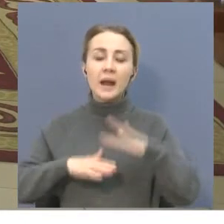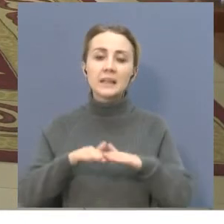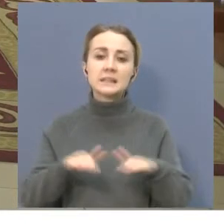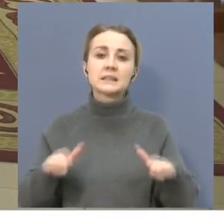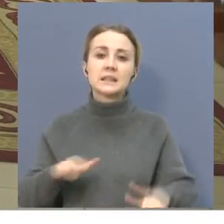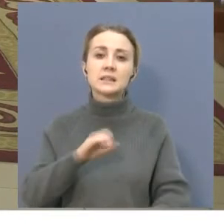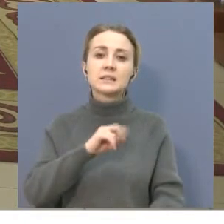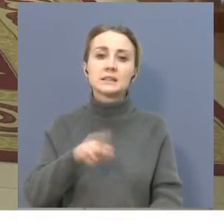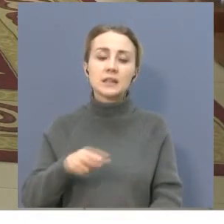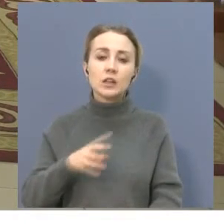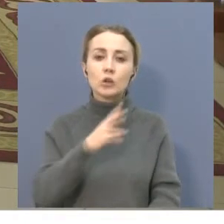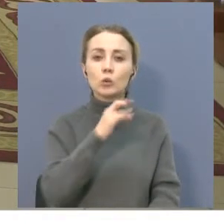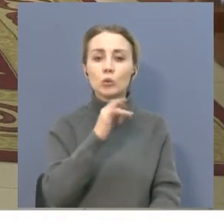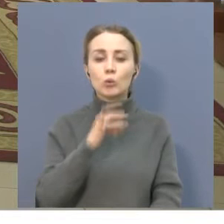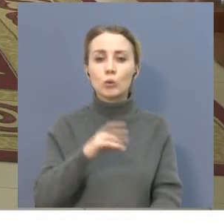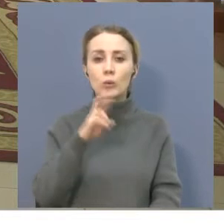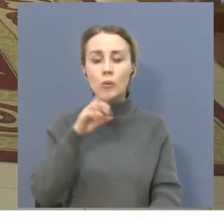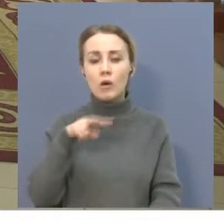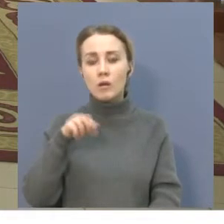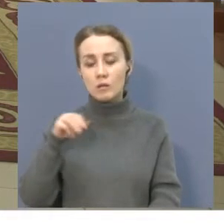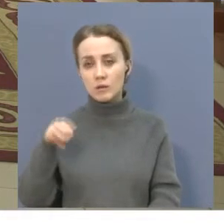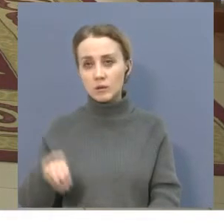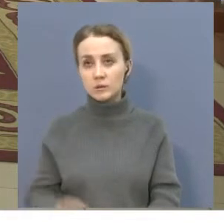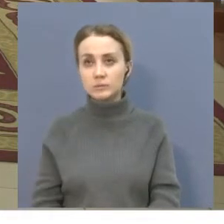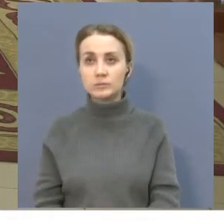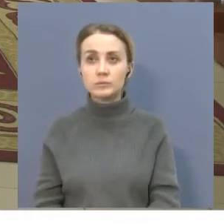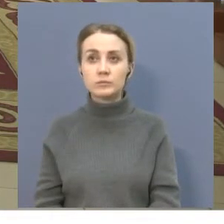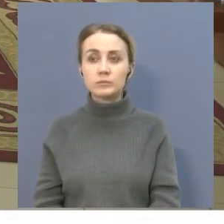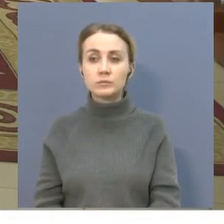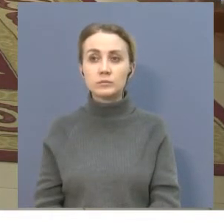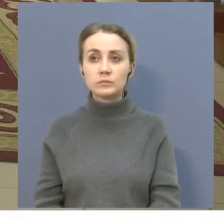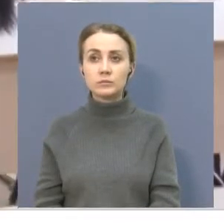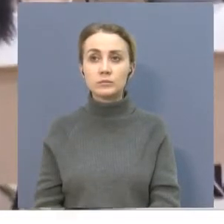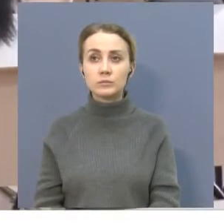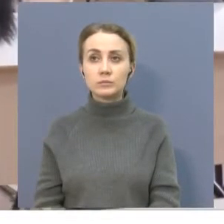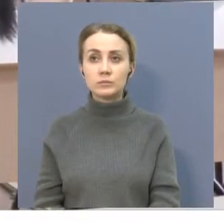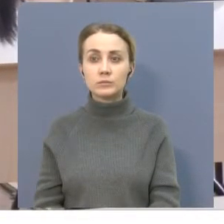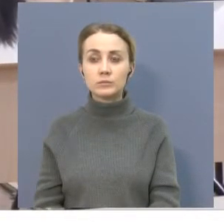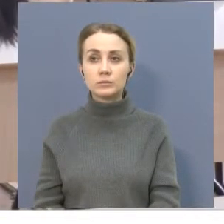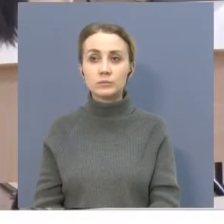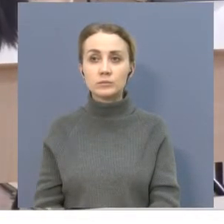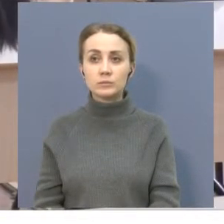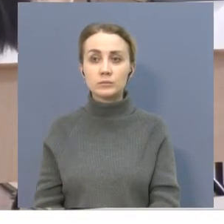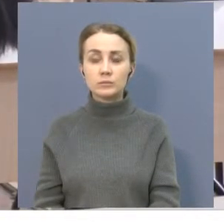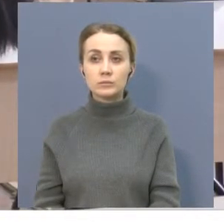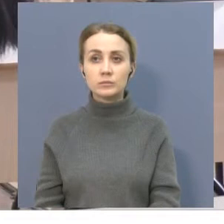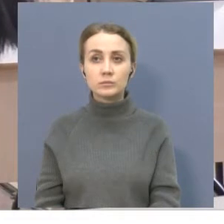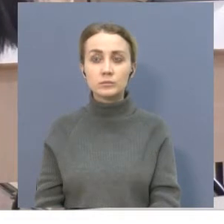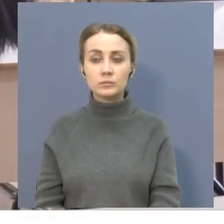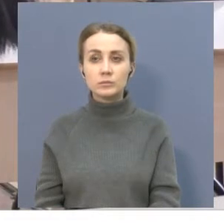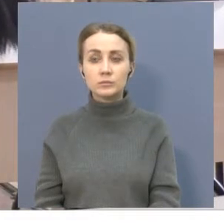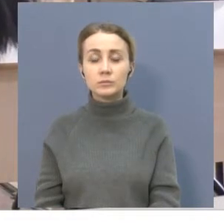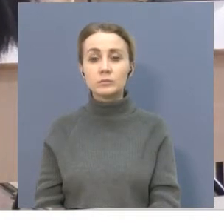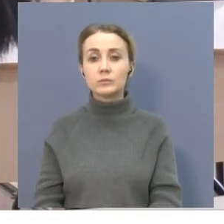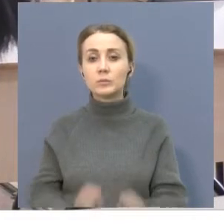өңірдегі 28 колледжде 36 мамандықта оқитын 4000-нан астам түлек көруде. Фазыл Хасиет Жанайдар Мусин атындағы